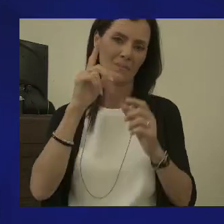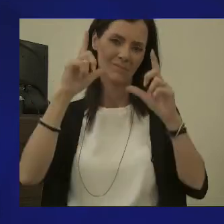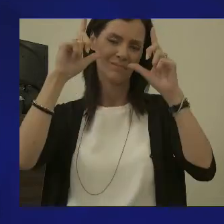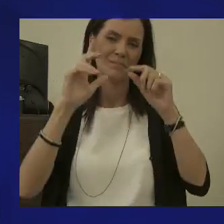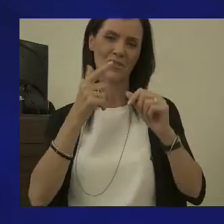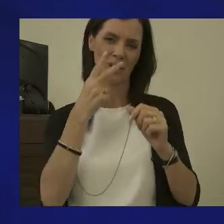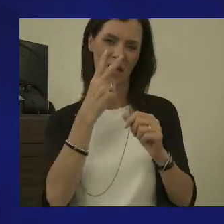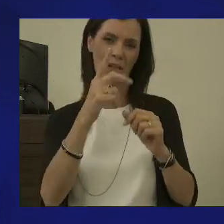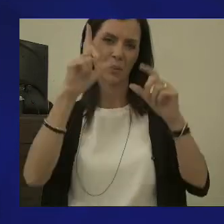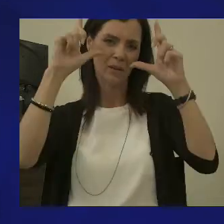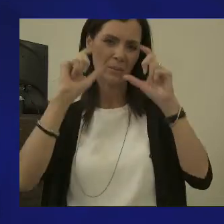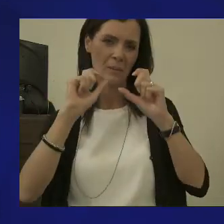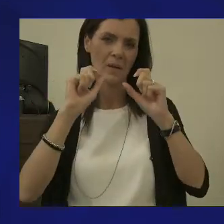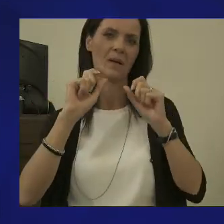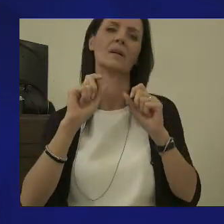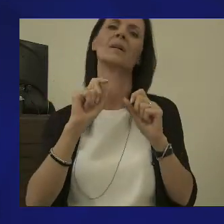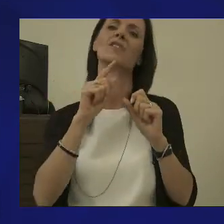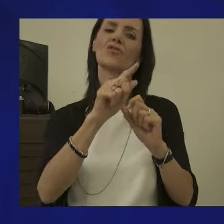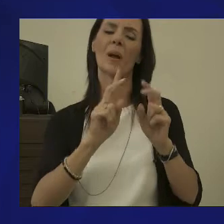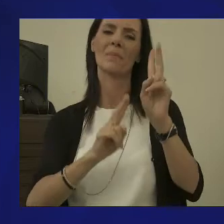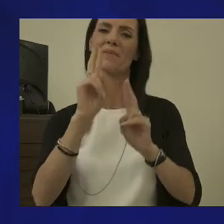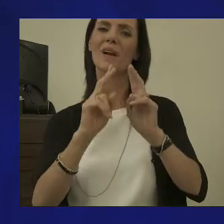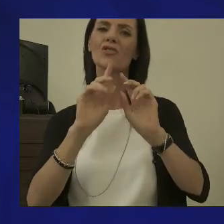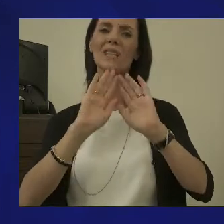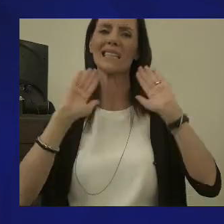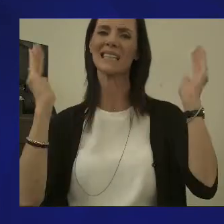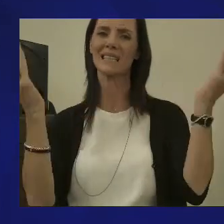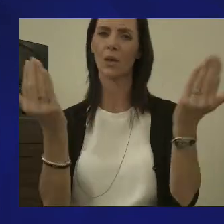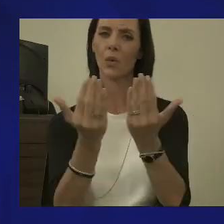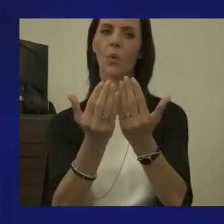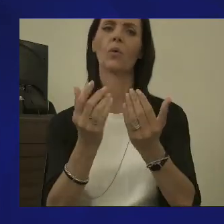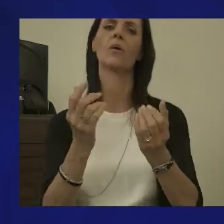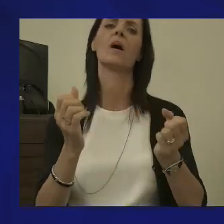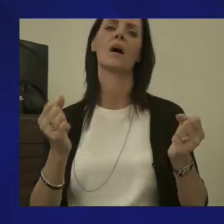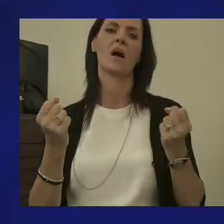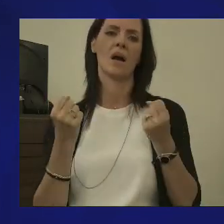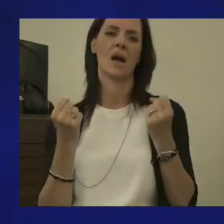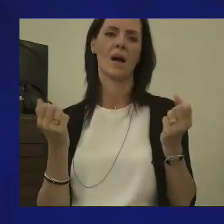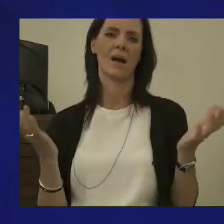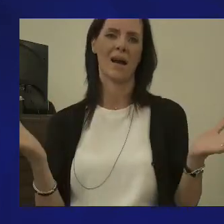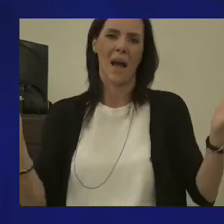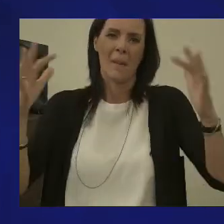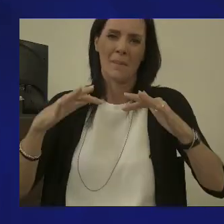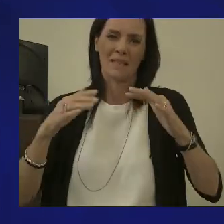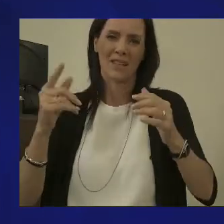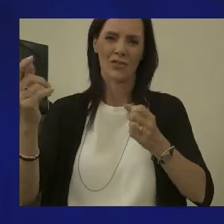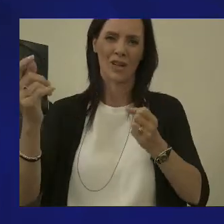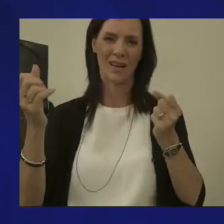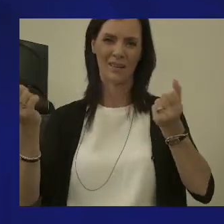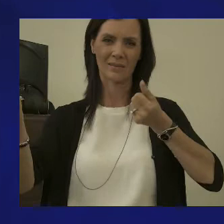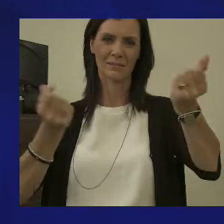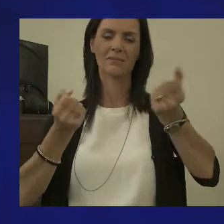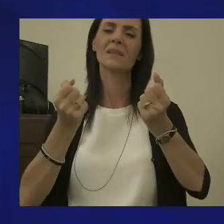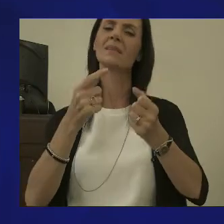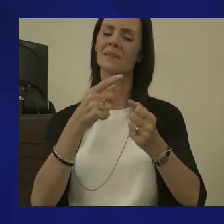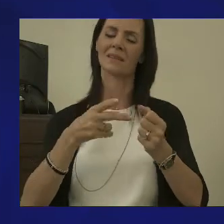שראית כאן, הסילוסים סגורים, המפעל סגור, העמסת החומרים קורית מהצד השני, המפעל אמור להיות הרבה